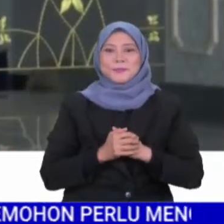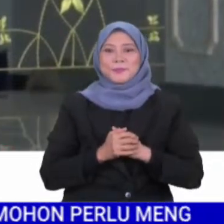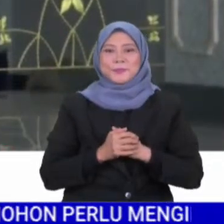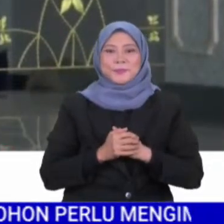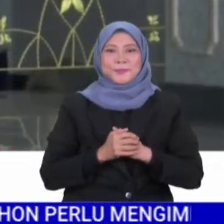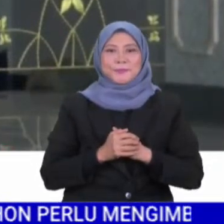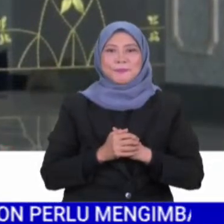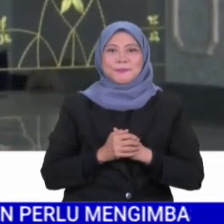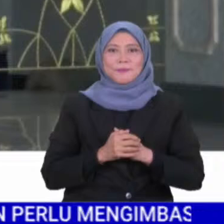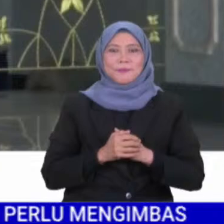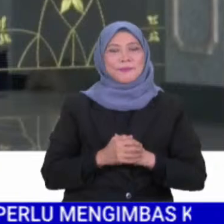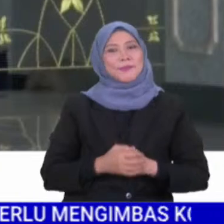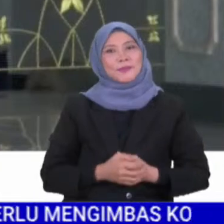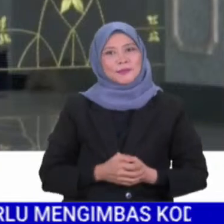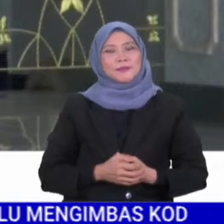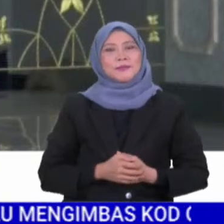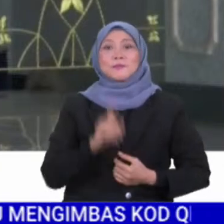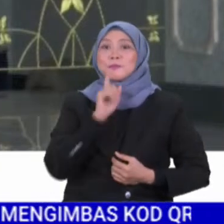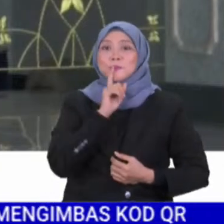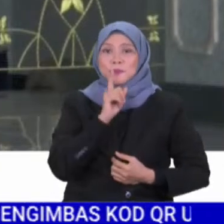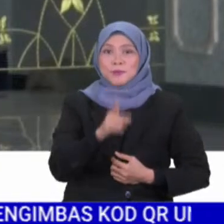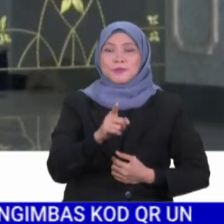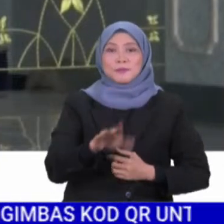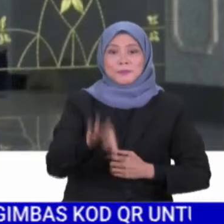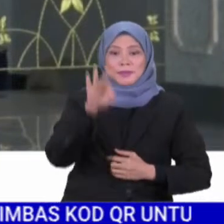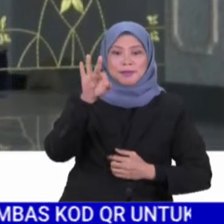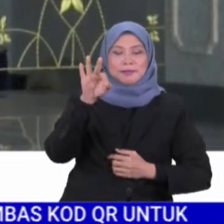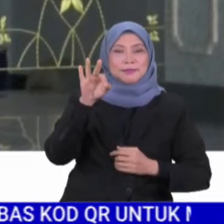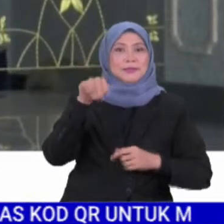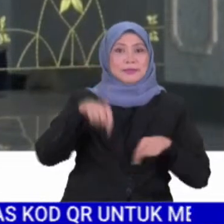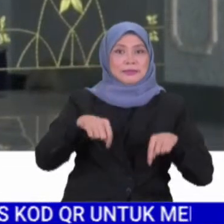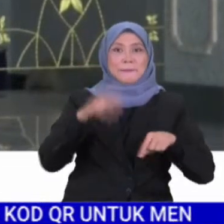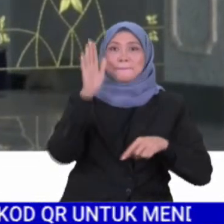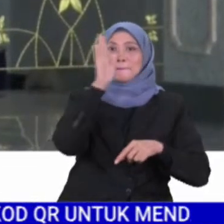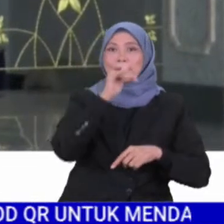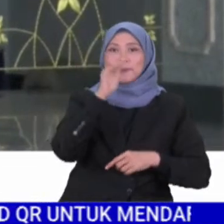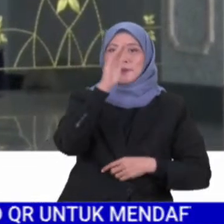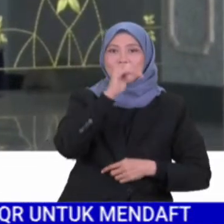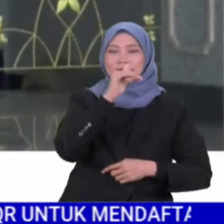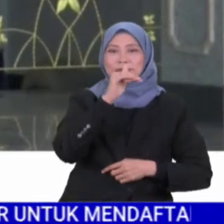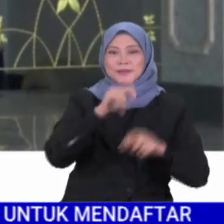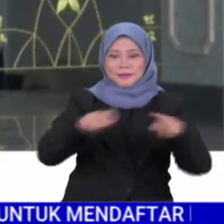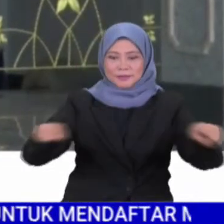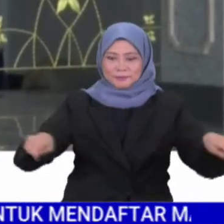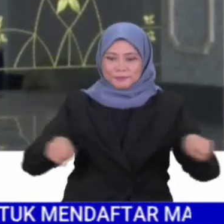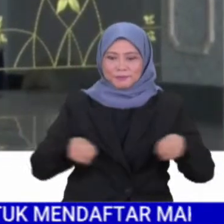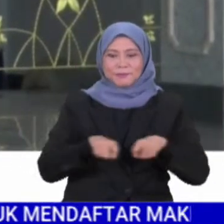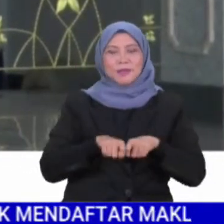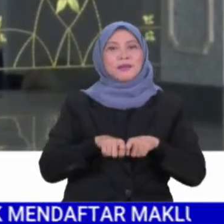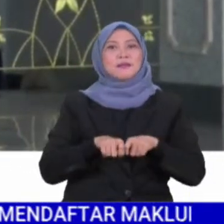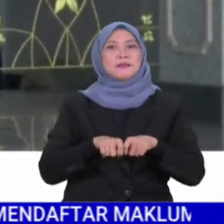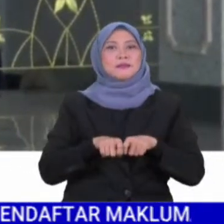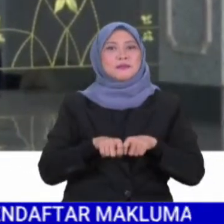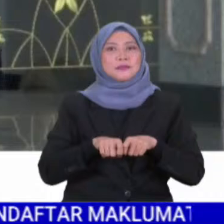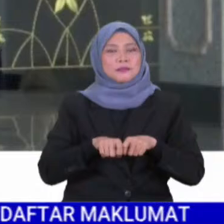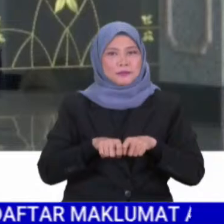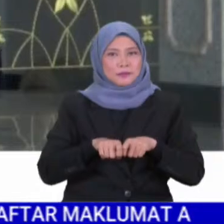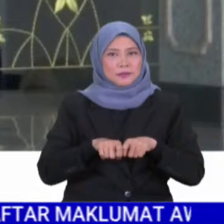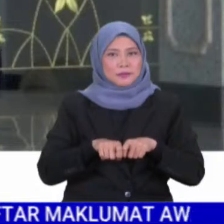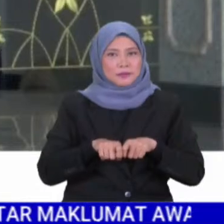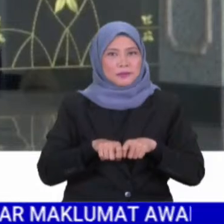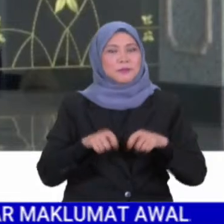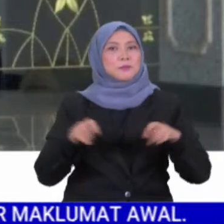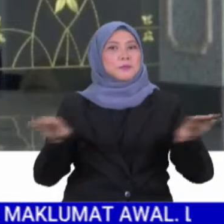tadi. Jadi sudah tentu pemilihan negeri Melaka sebagai destinasi ataupun lokasi tempat untuk